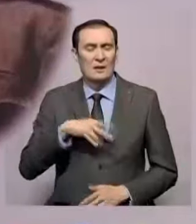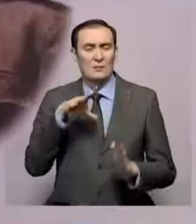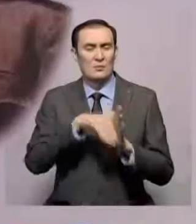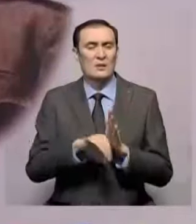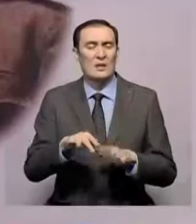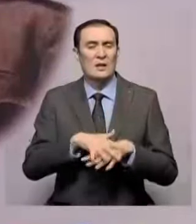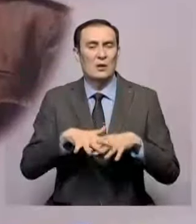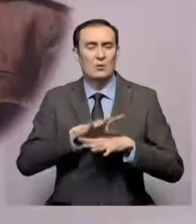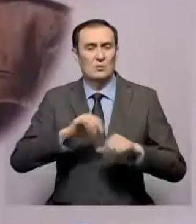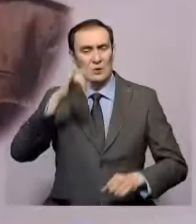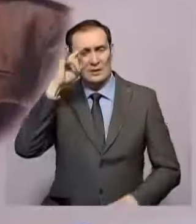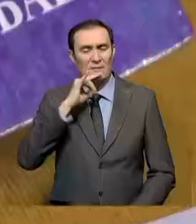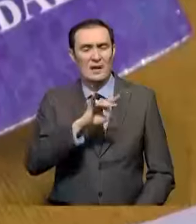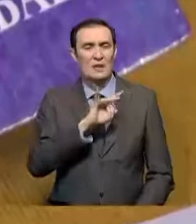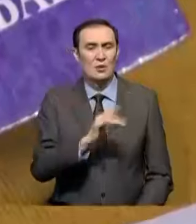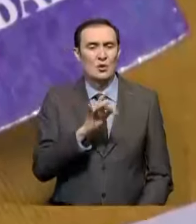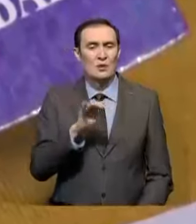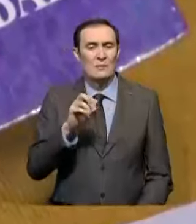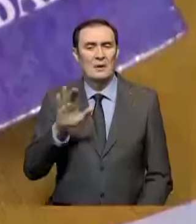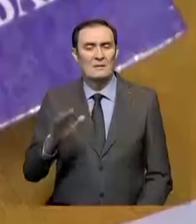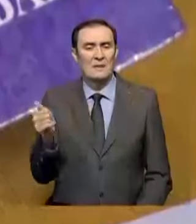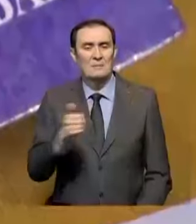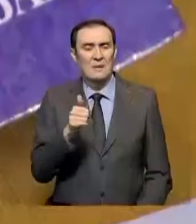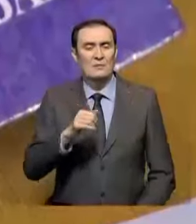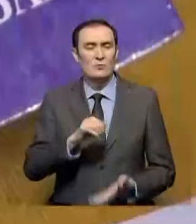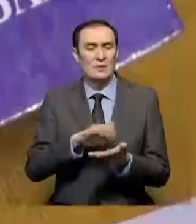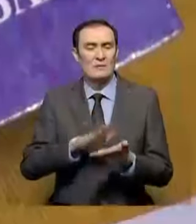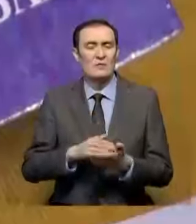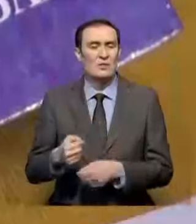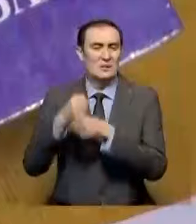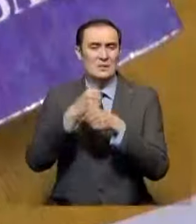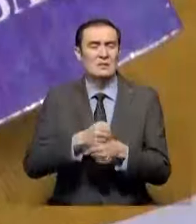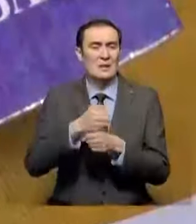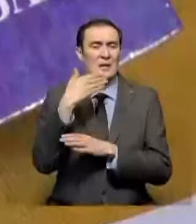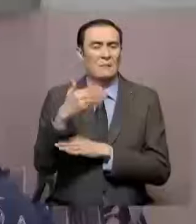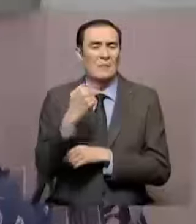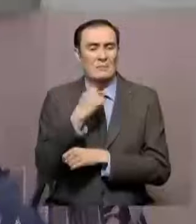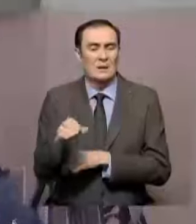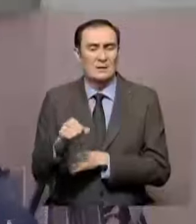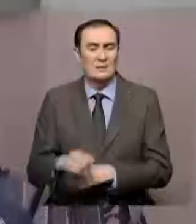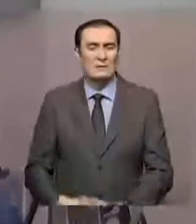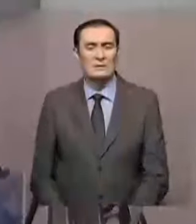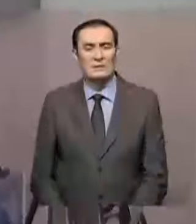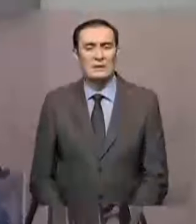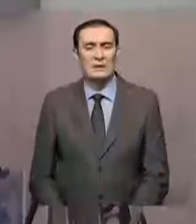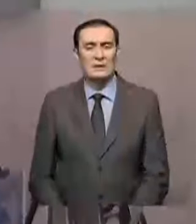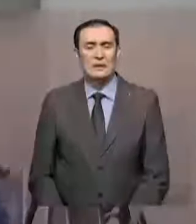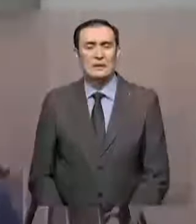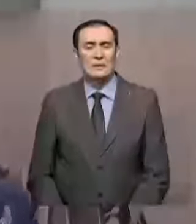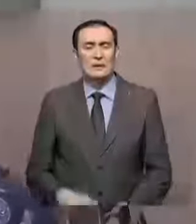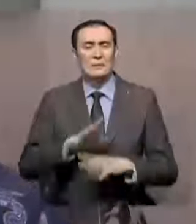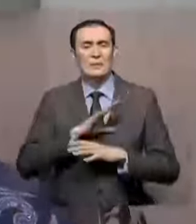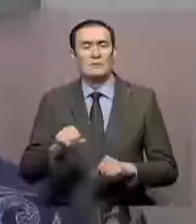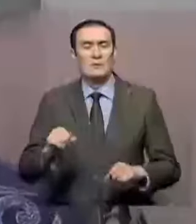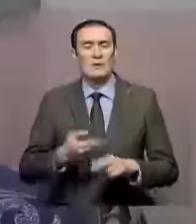числе народный герой Казахстана Рахимжан Кушкарбаев, первым установивший Знамя Победы над Рейхстагом. Батырларды. Подвиги